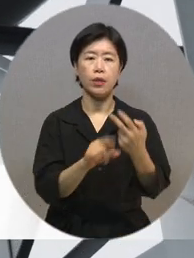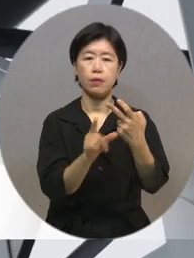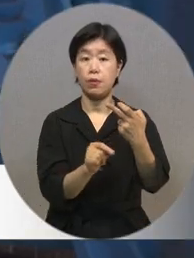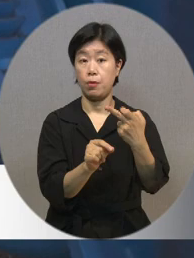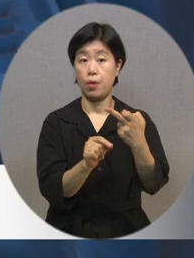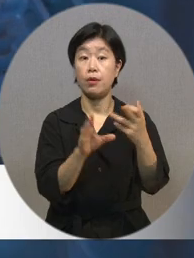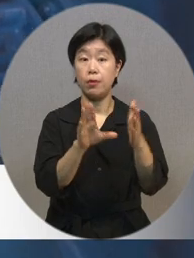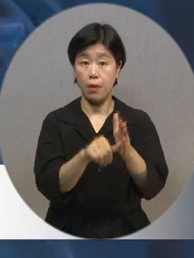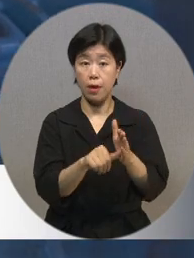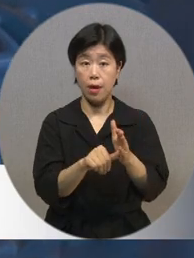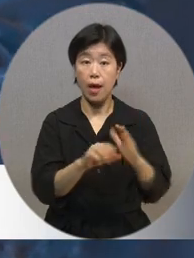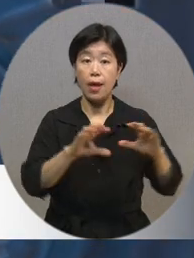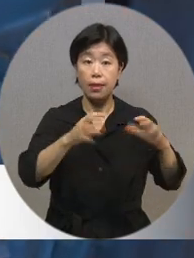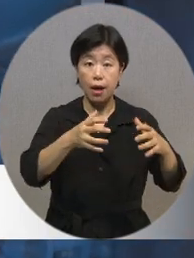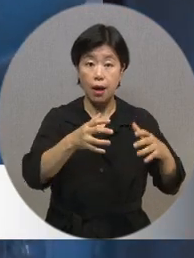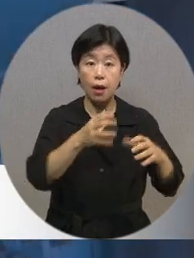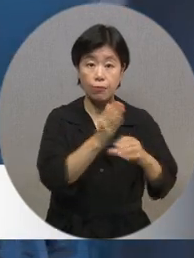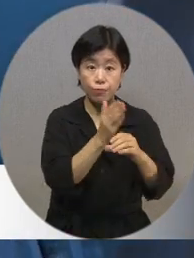국가과학기술자문위원회